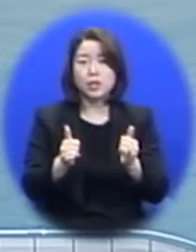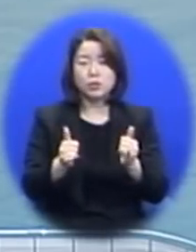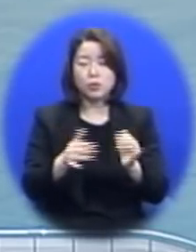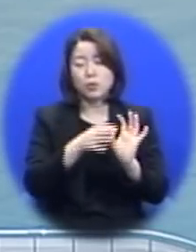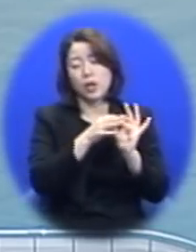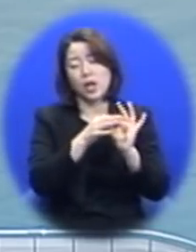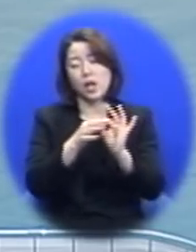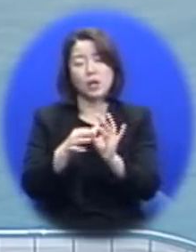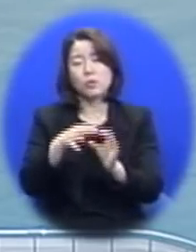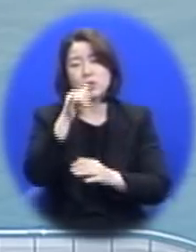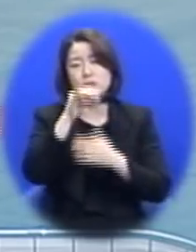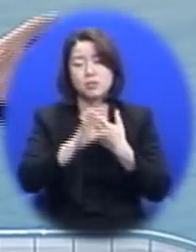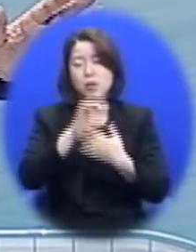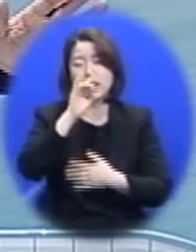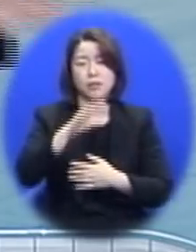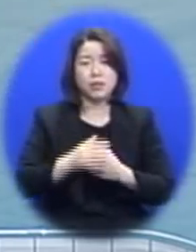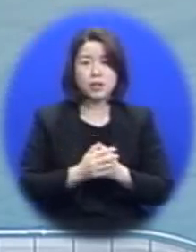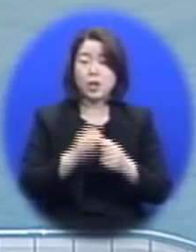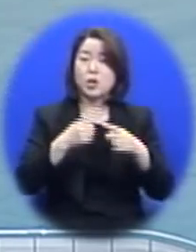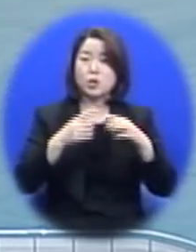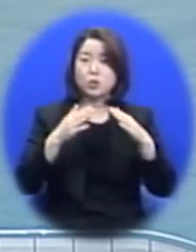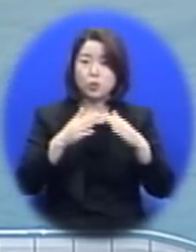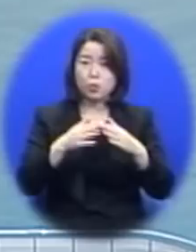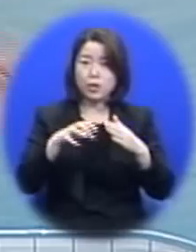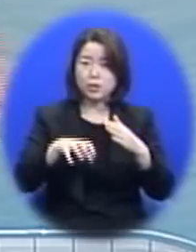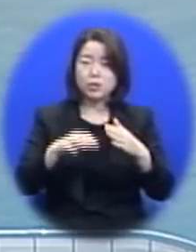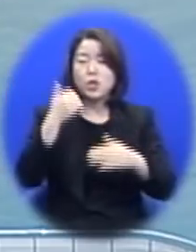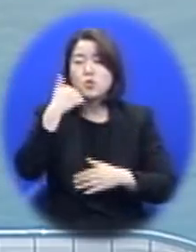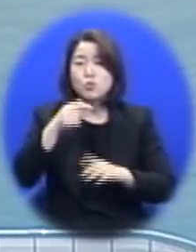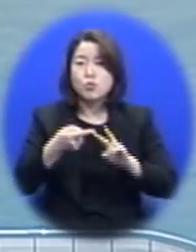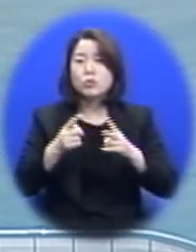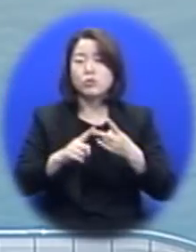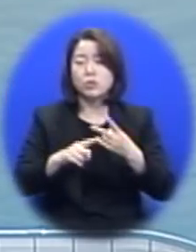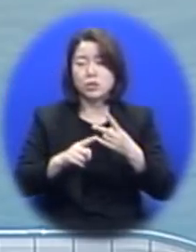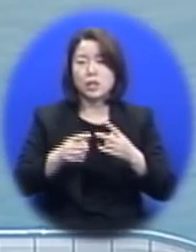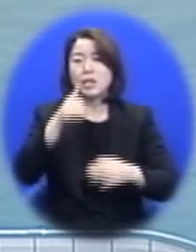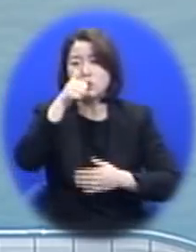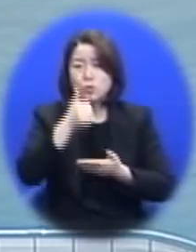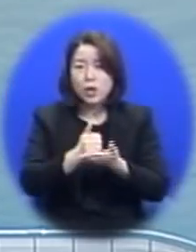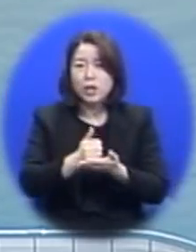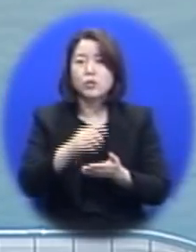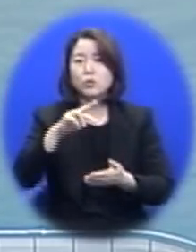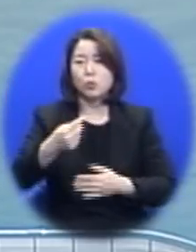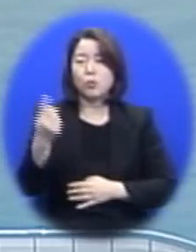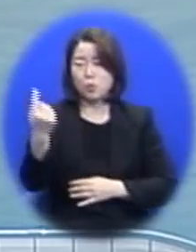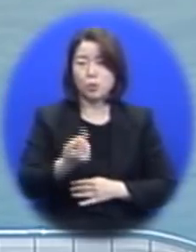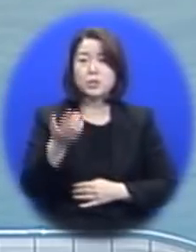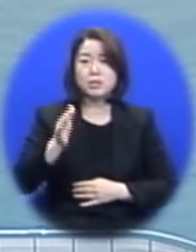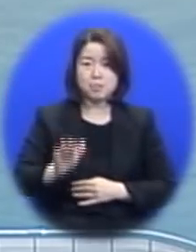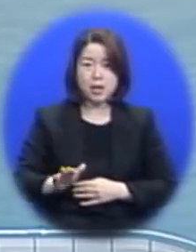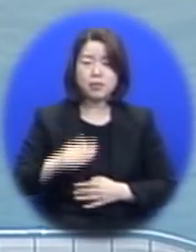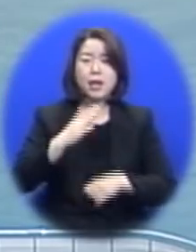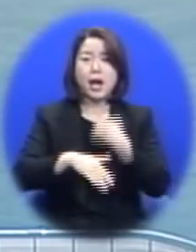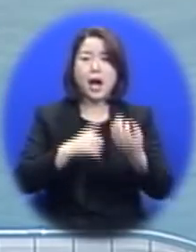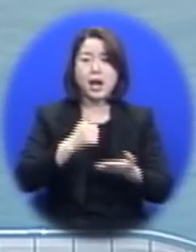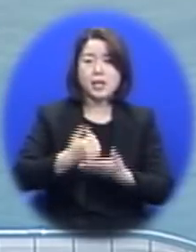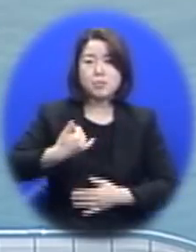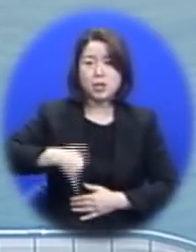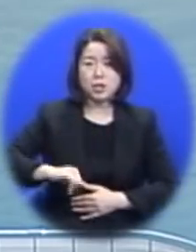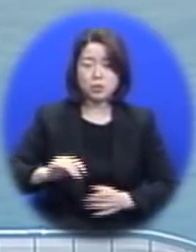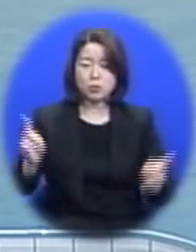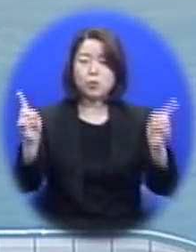거예요. 교회는 누구든지 올 수 있고 어떤 죄인도 오지만 교회에 오면 하나님의 자녀로 바뀌어야